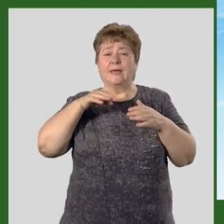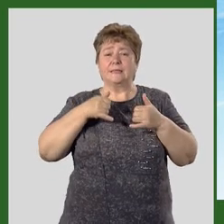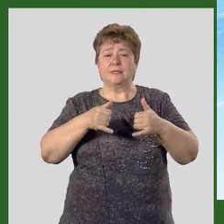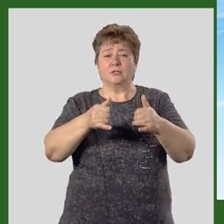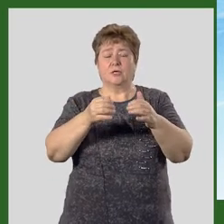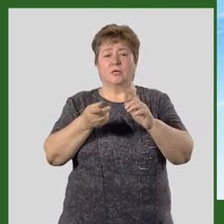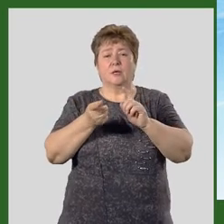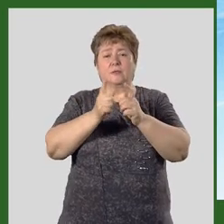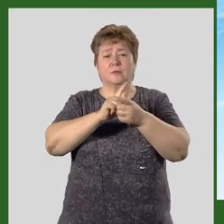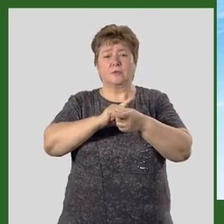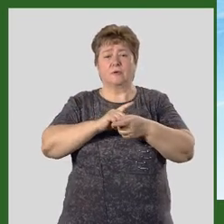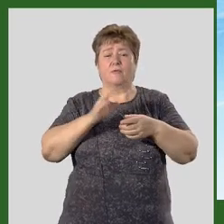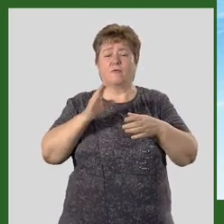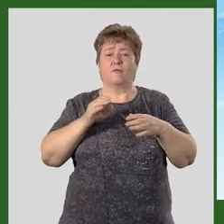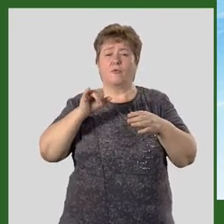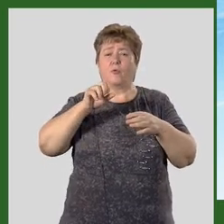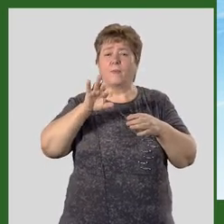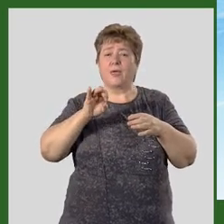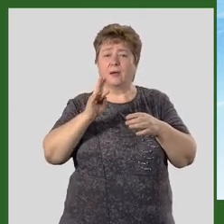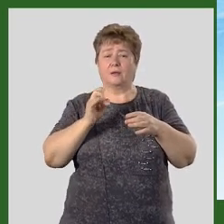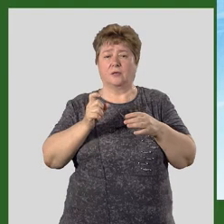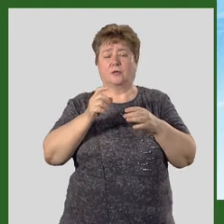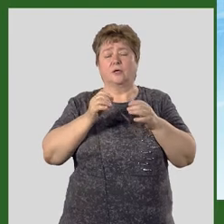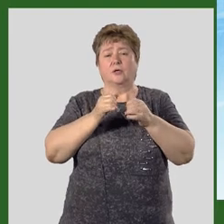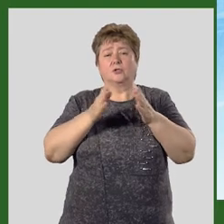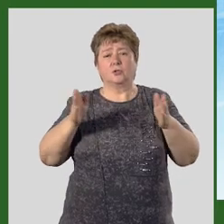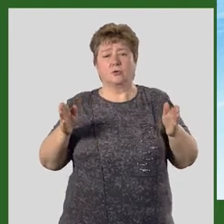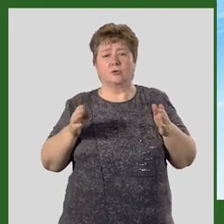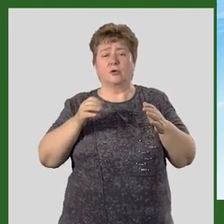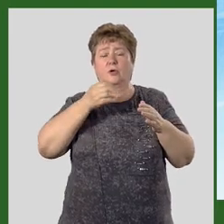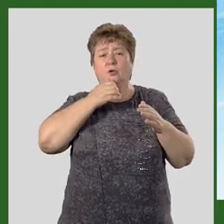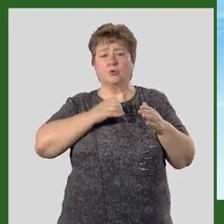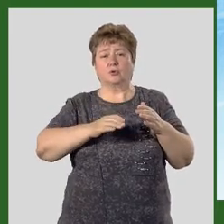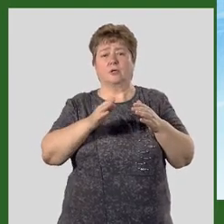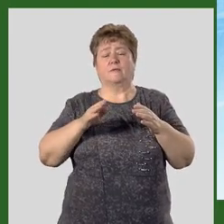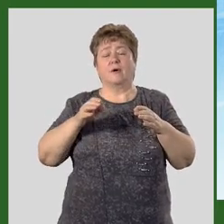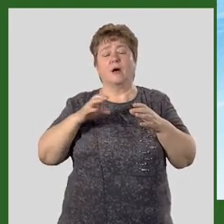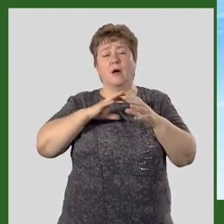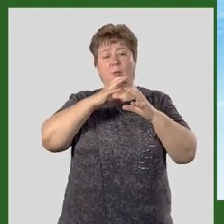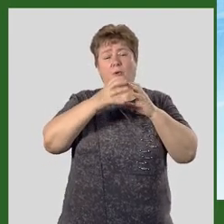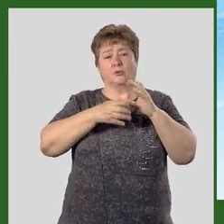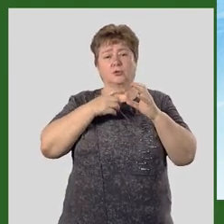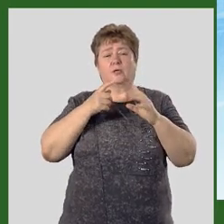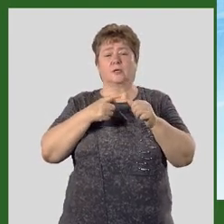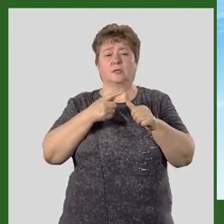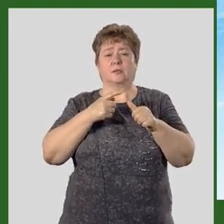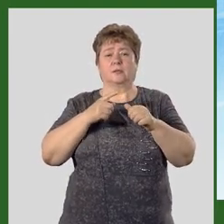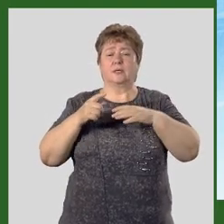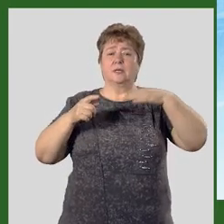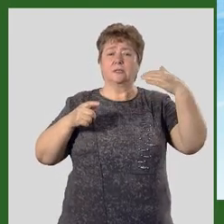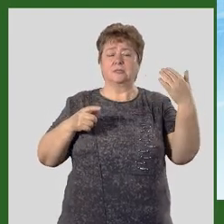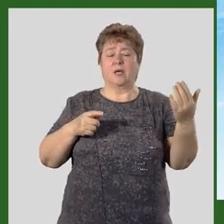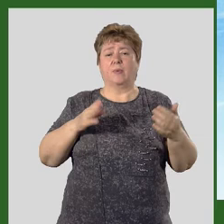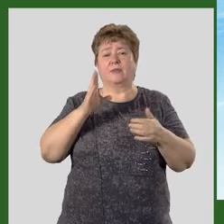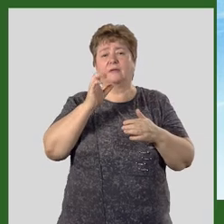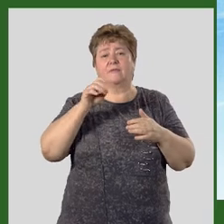Течения, перемещающиеся в умеренных широтах южного полушария, называются течения